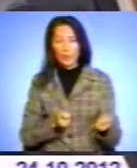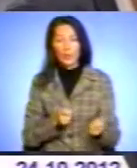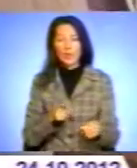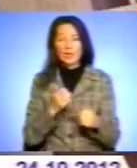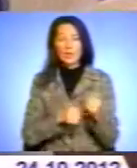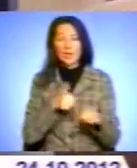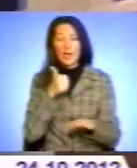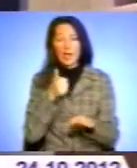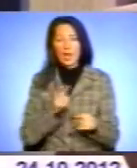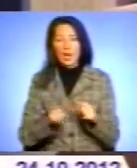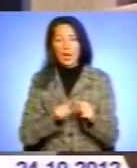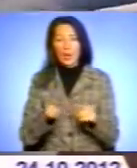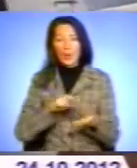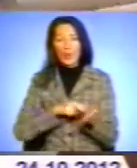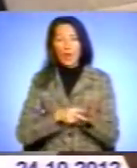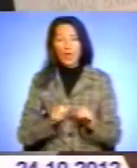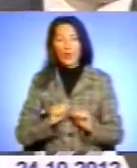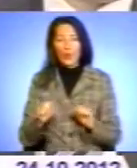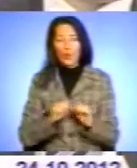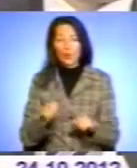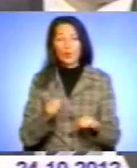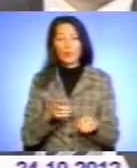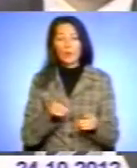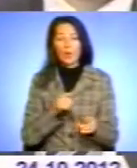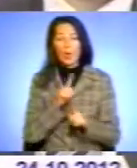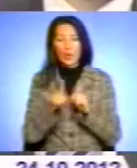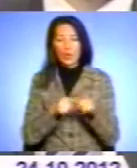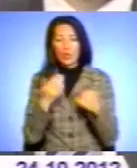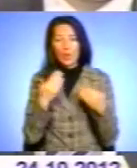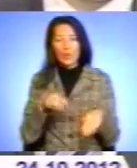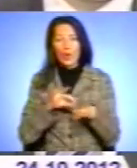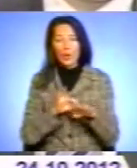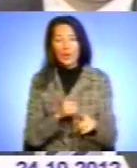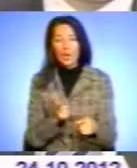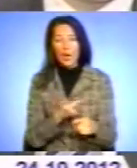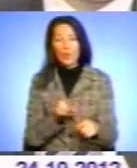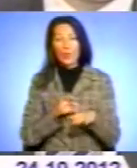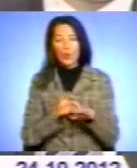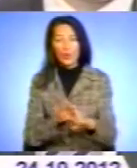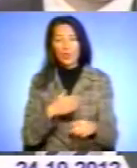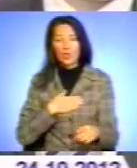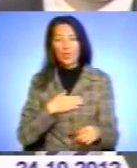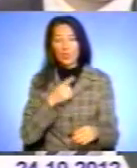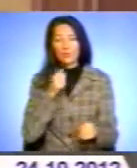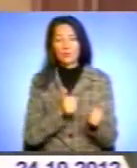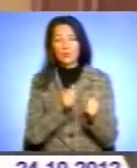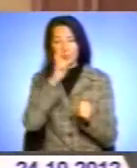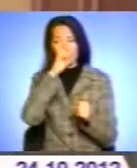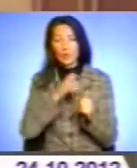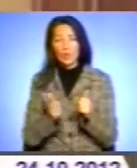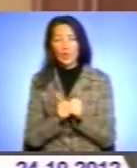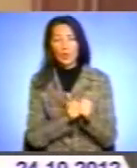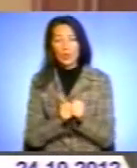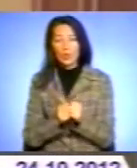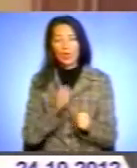реформ з детінізації заробітних плат та робочих місць. Такі перетворення вже провели або проводять наші найближчі країни-сусіди.